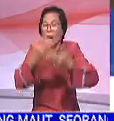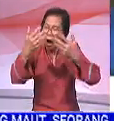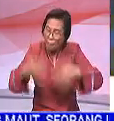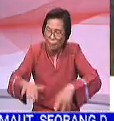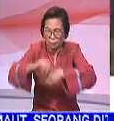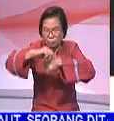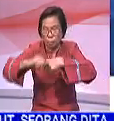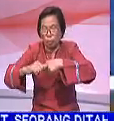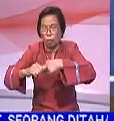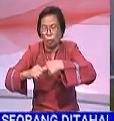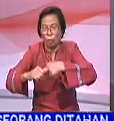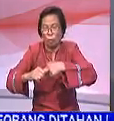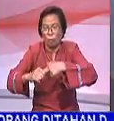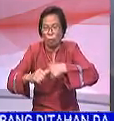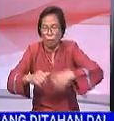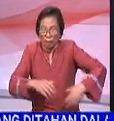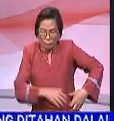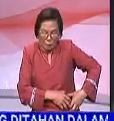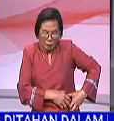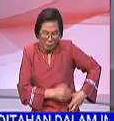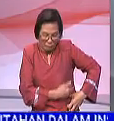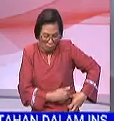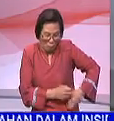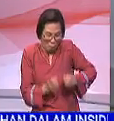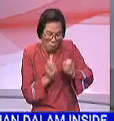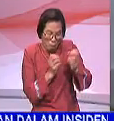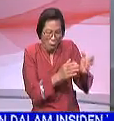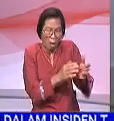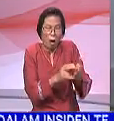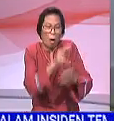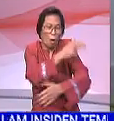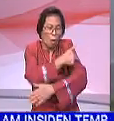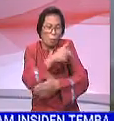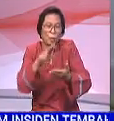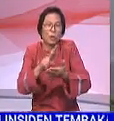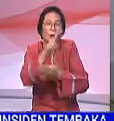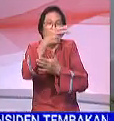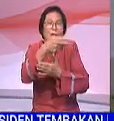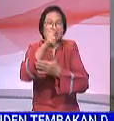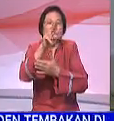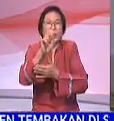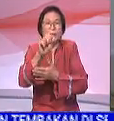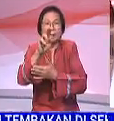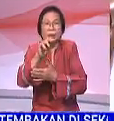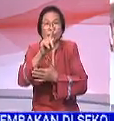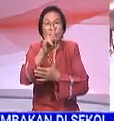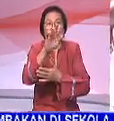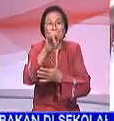menjalani pembedahan membuang buah pinggang kiri di Hospital Universiti Sains Malaysia, SUSM, Kubang Kerian.